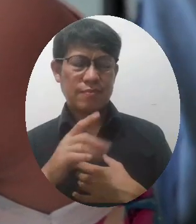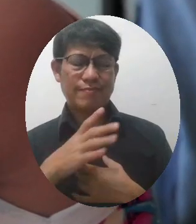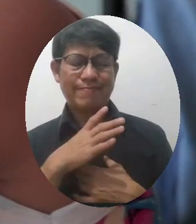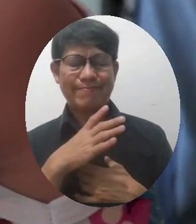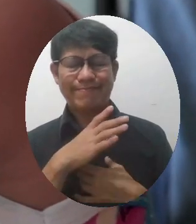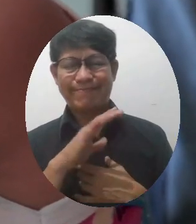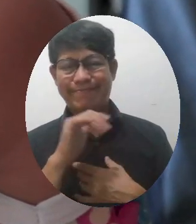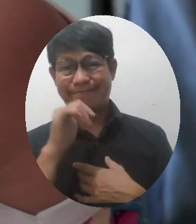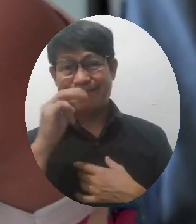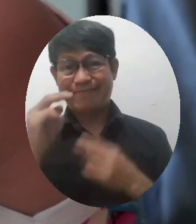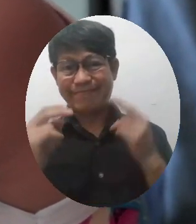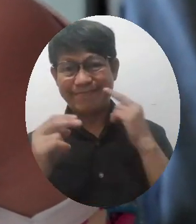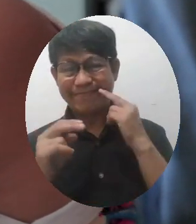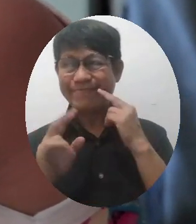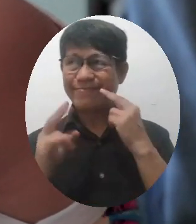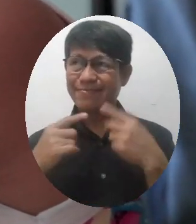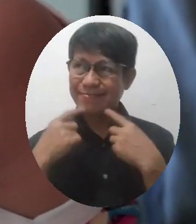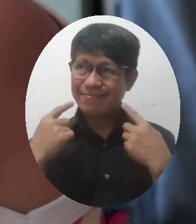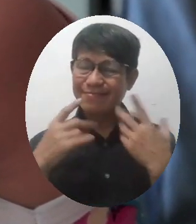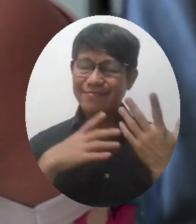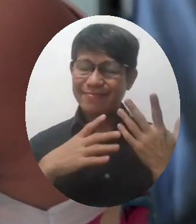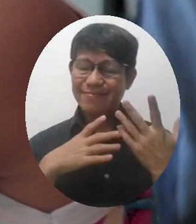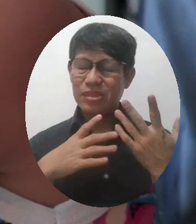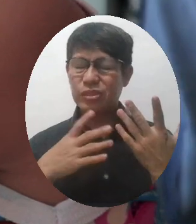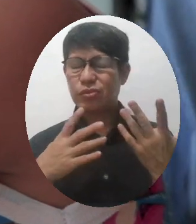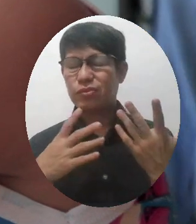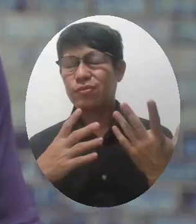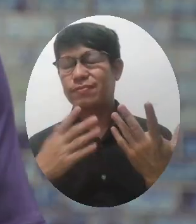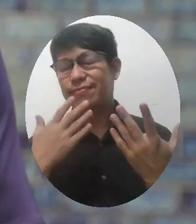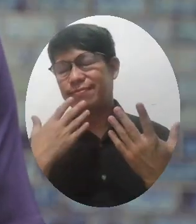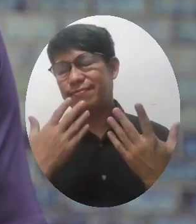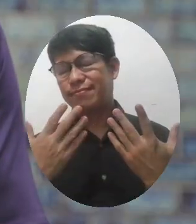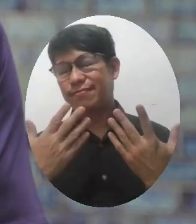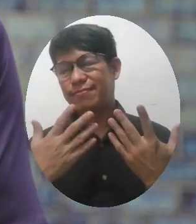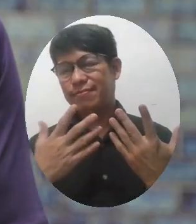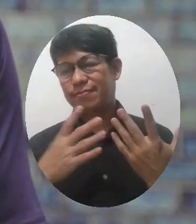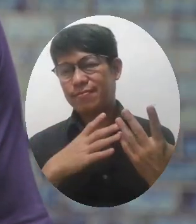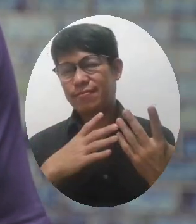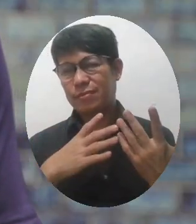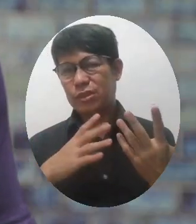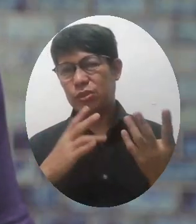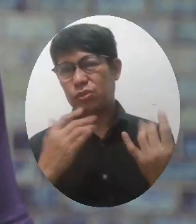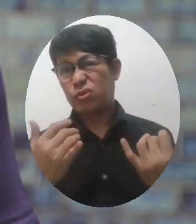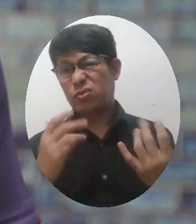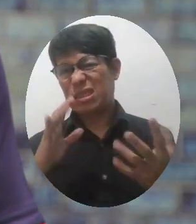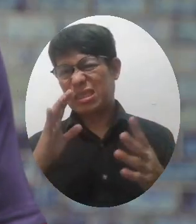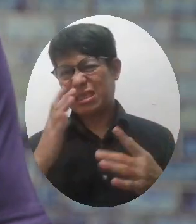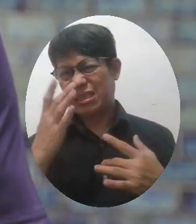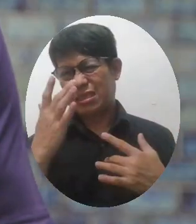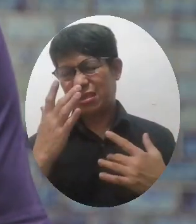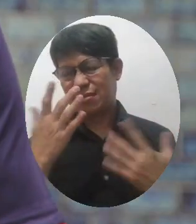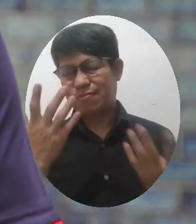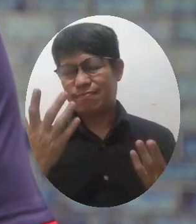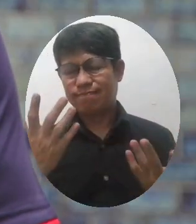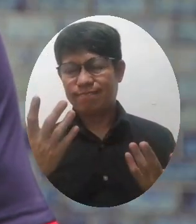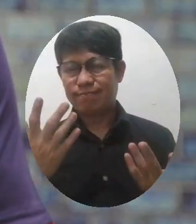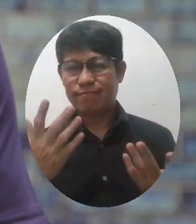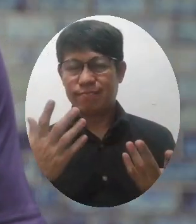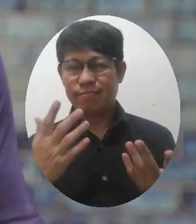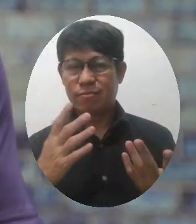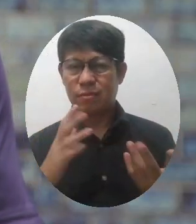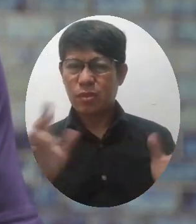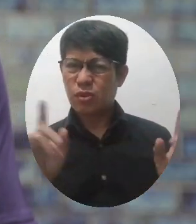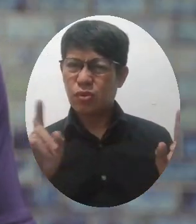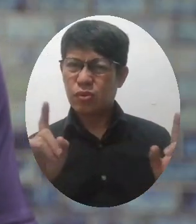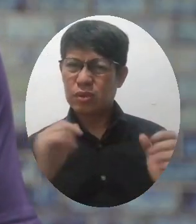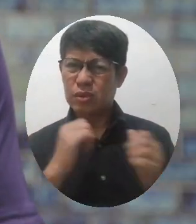yung yung lahat ng iniisip. Ano nga ba ang imperforate anus? Paano nilulutas ang kondisyon